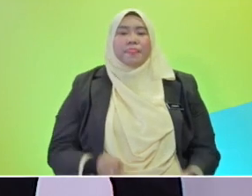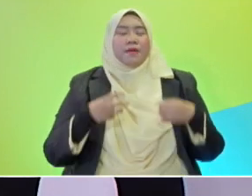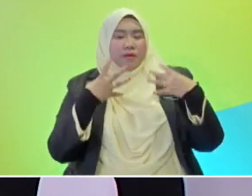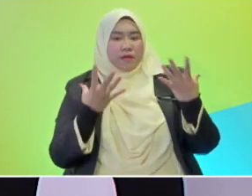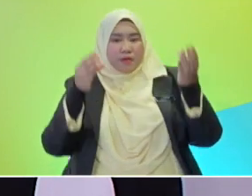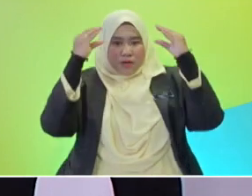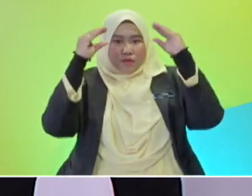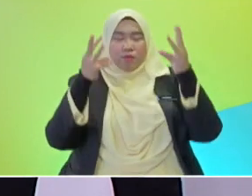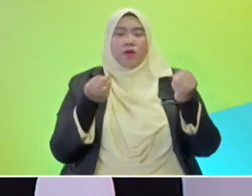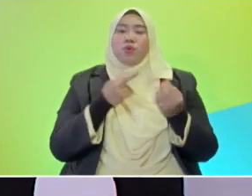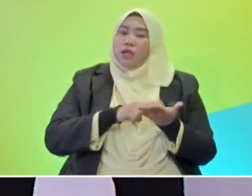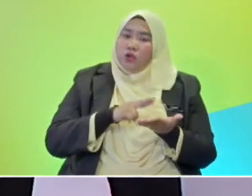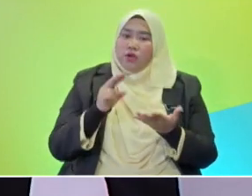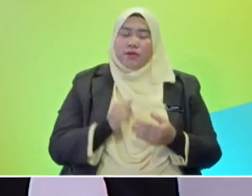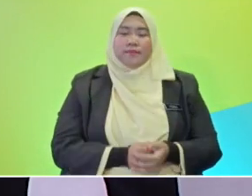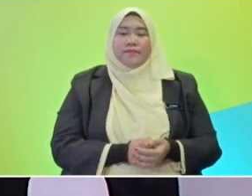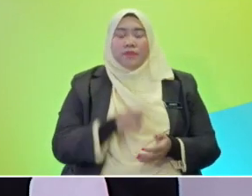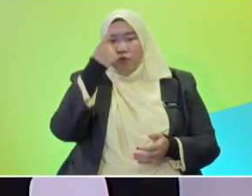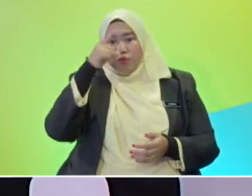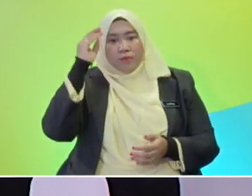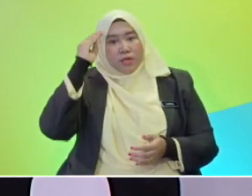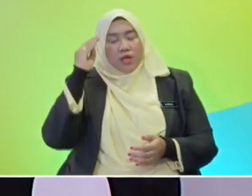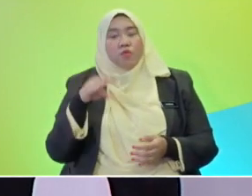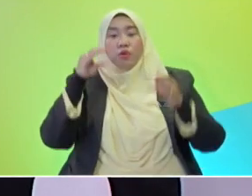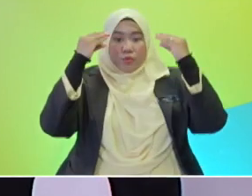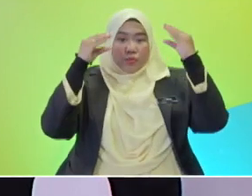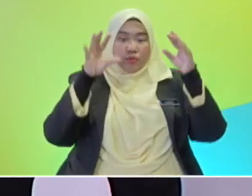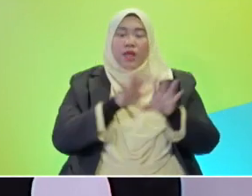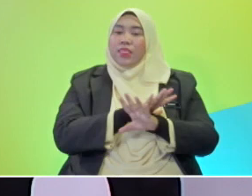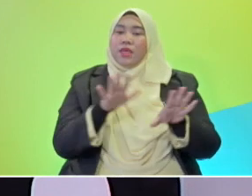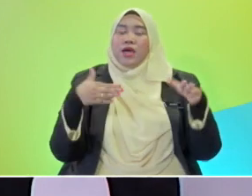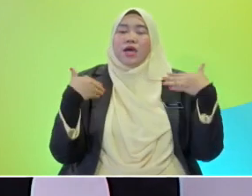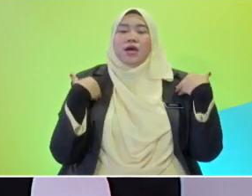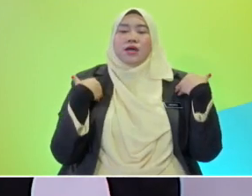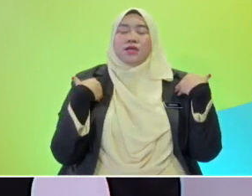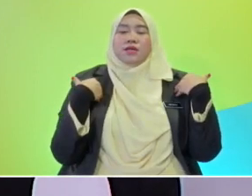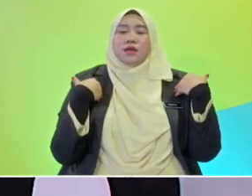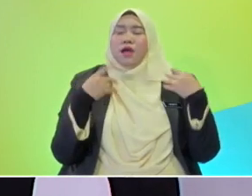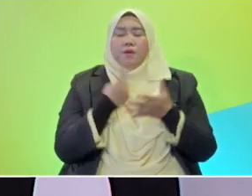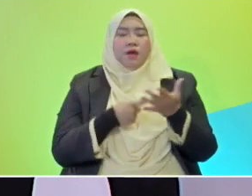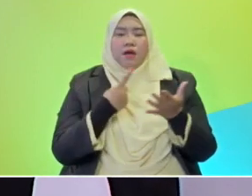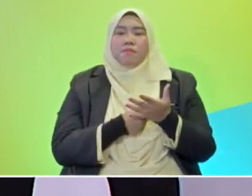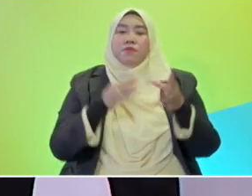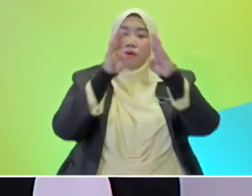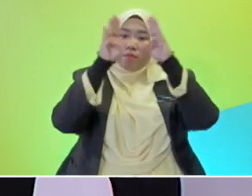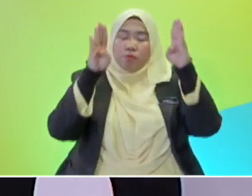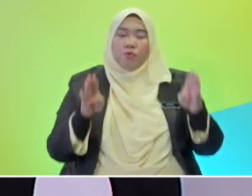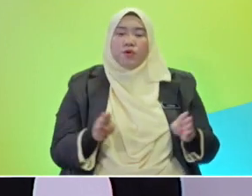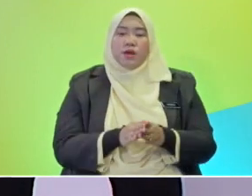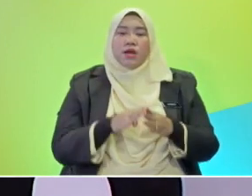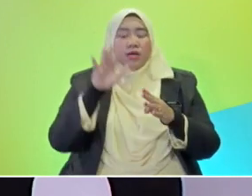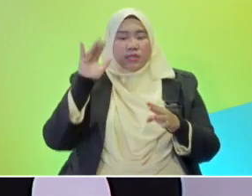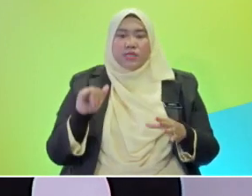mana kita boleh buat untuk pengetahuan sana tidak ada sebarang Borang yang telah ditetapkan ataupun